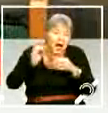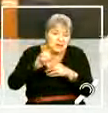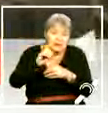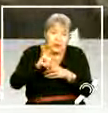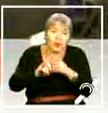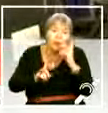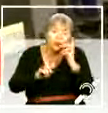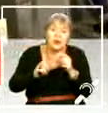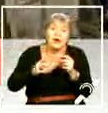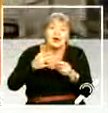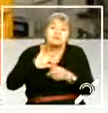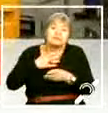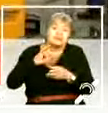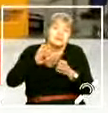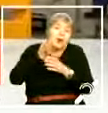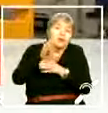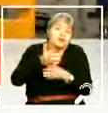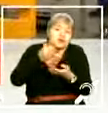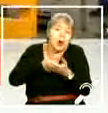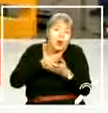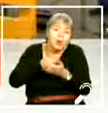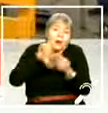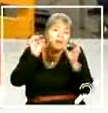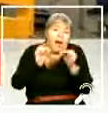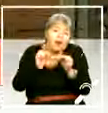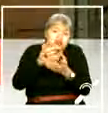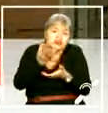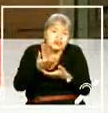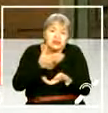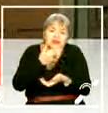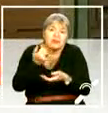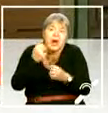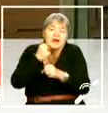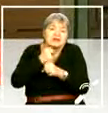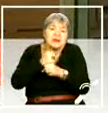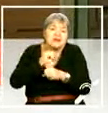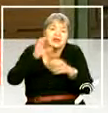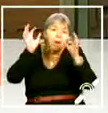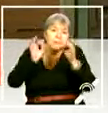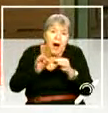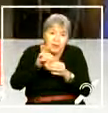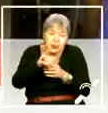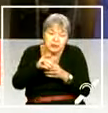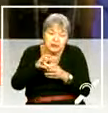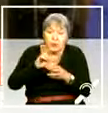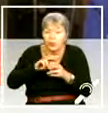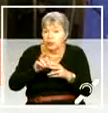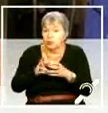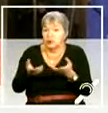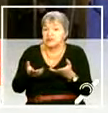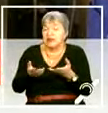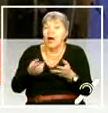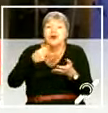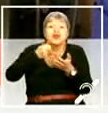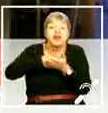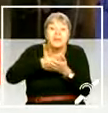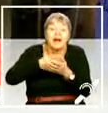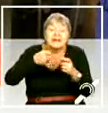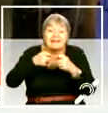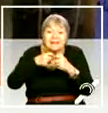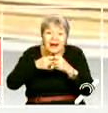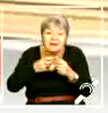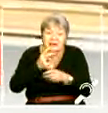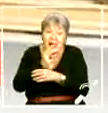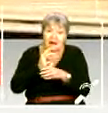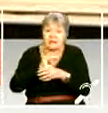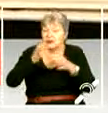avut tendința să cumpere mai puține bunuri și servicii. Și astfel, inclusiv producția a fost afectată, dar și plata taxelor la buget. Nu în ultimul